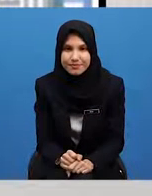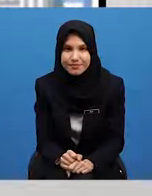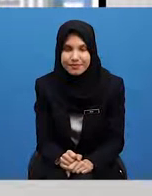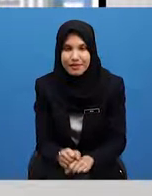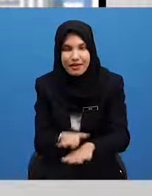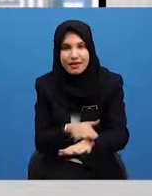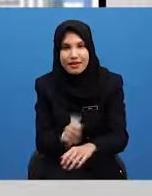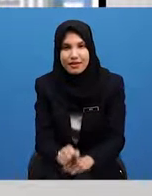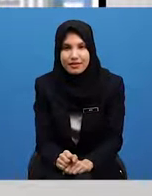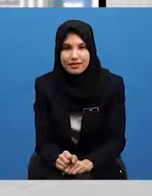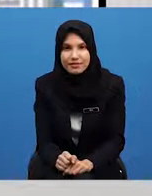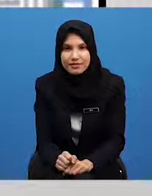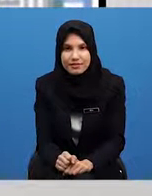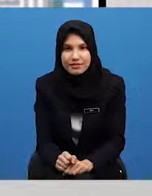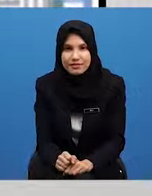lengan,